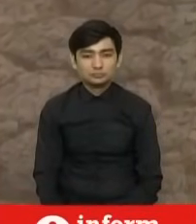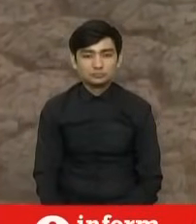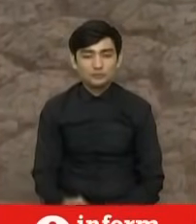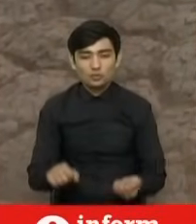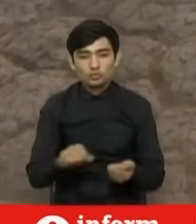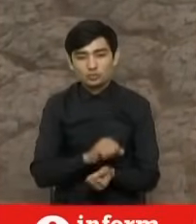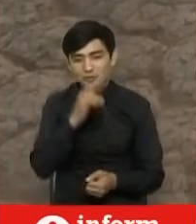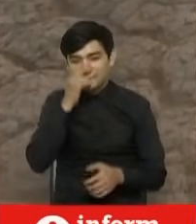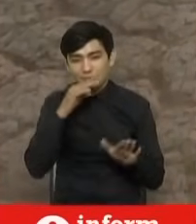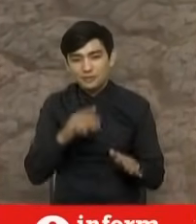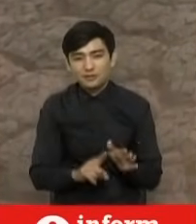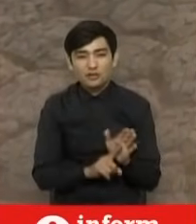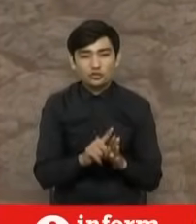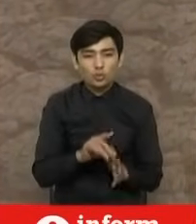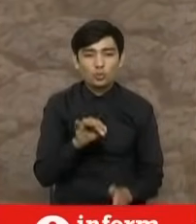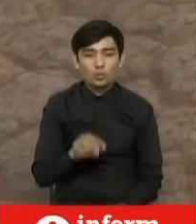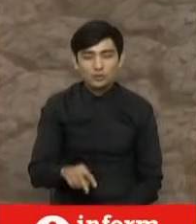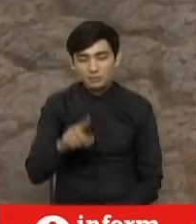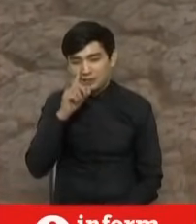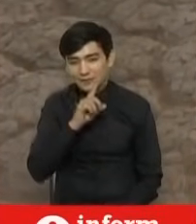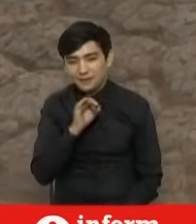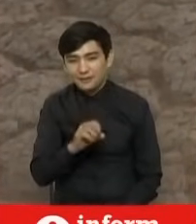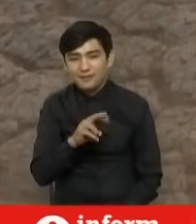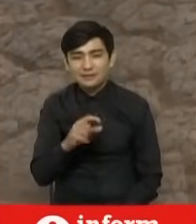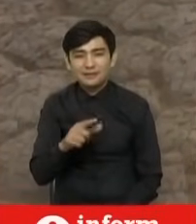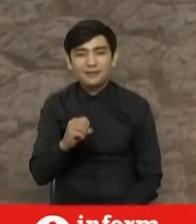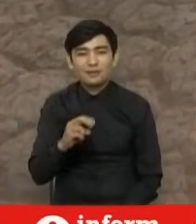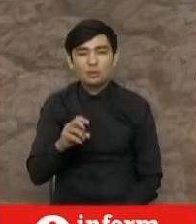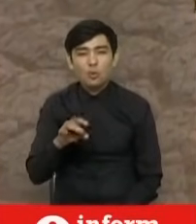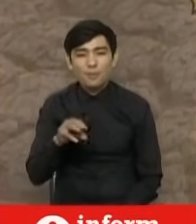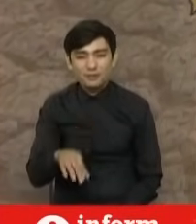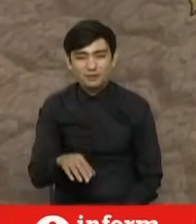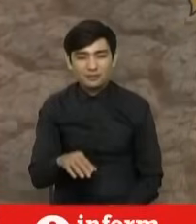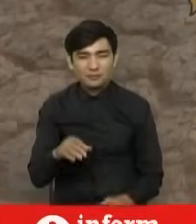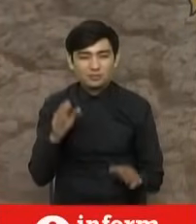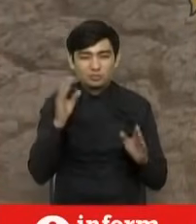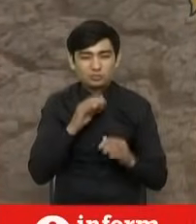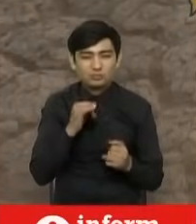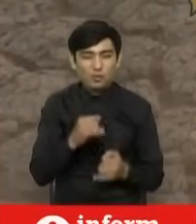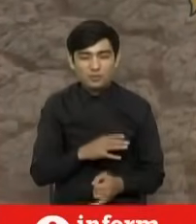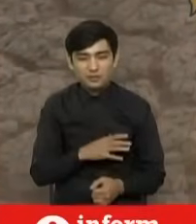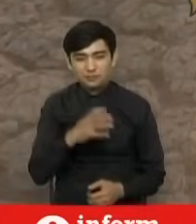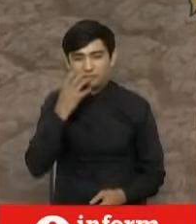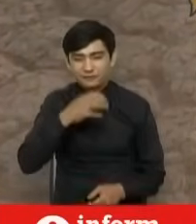Засуха в Казахстане начнется уже в июне. В Казгидромете представили неутешительный прогноз. В первый месяц лета жара будет стоять в 9